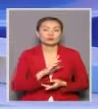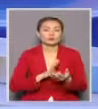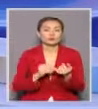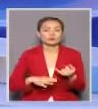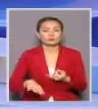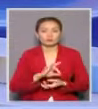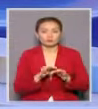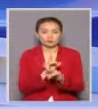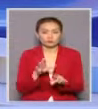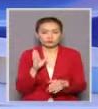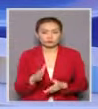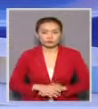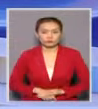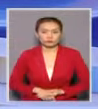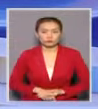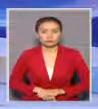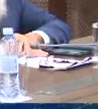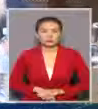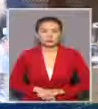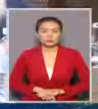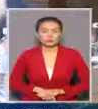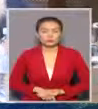страны. Подробнее в сюжете.